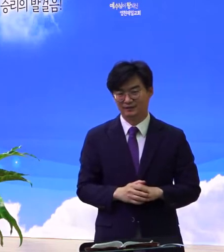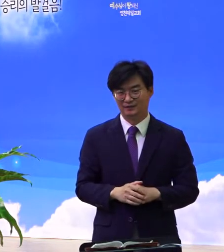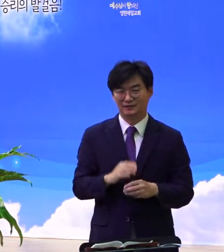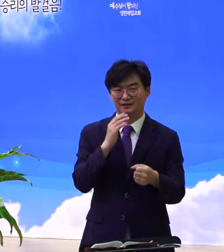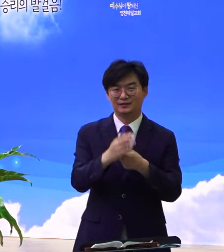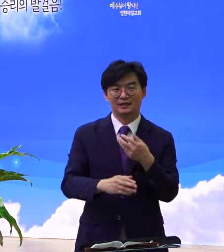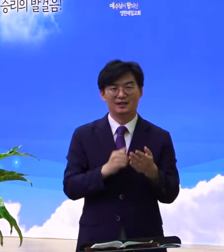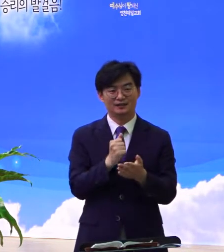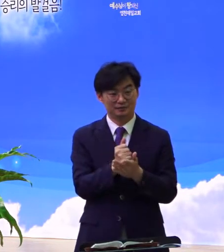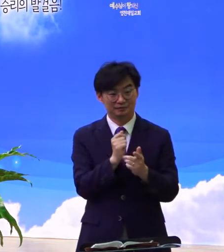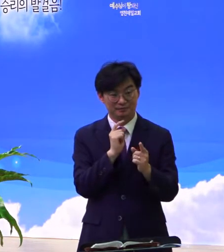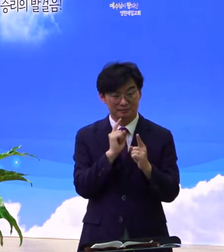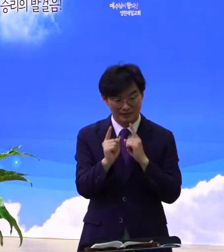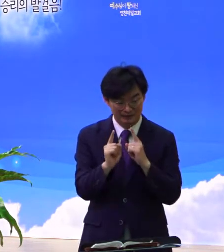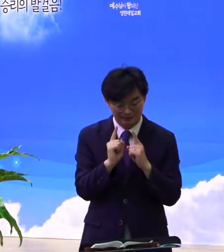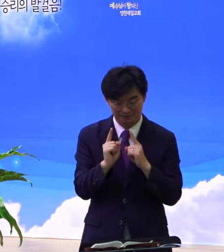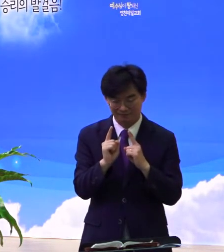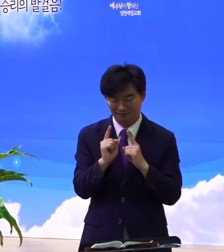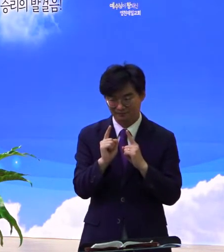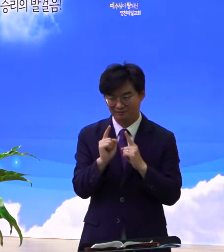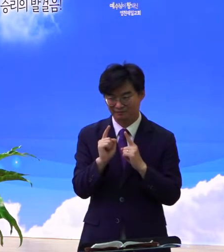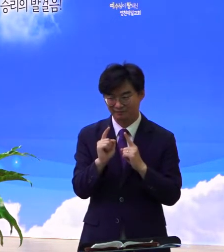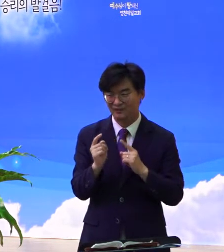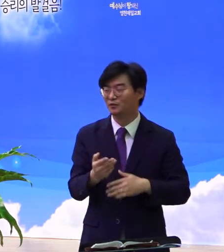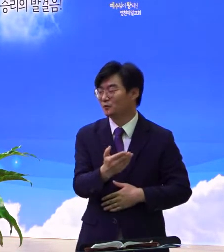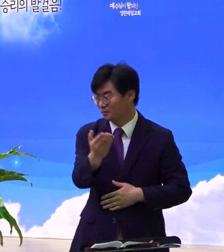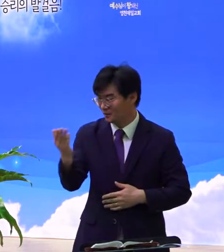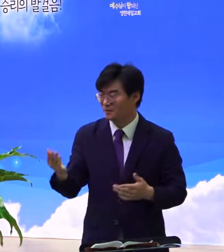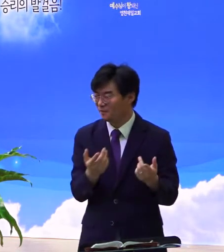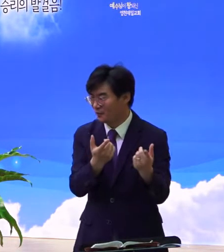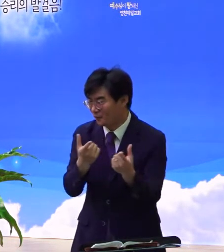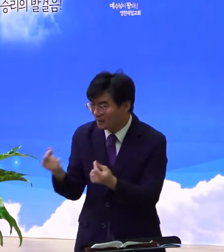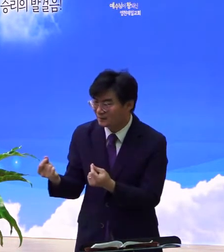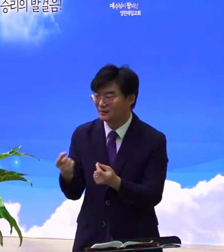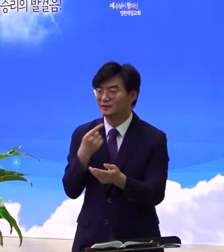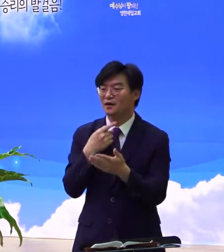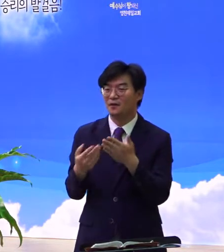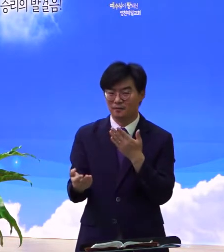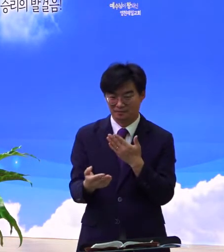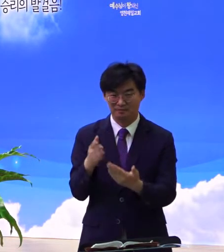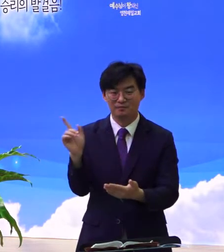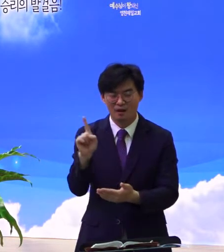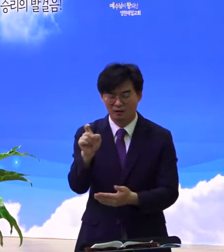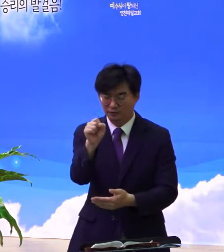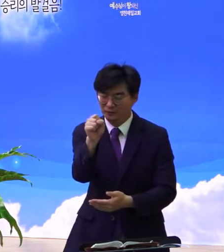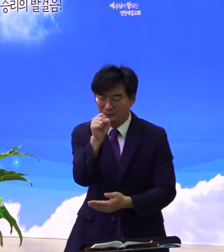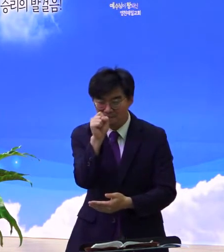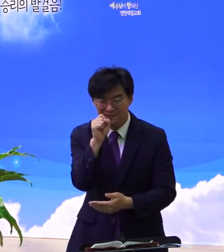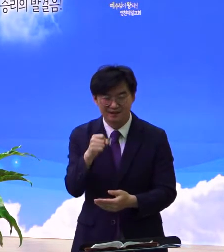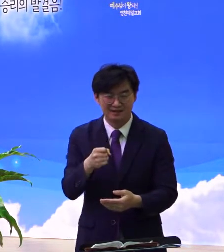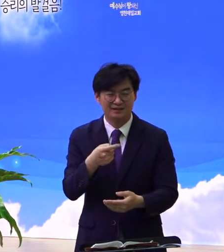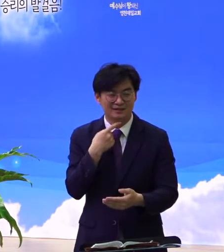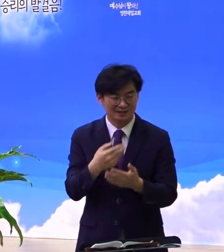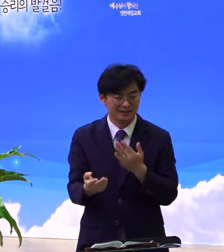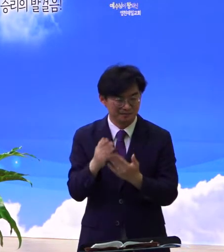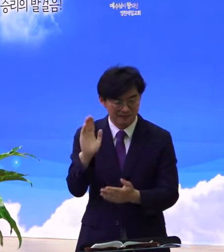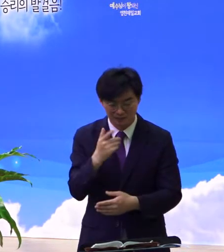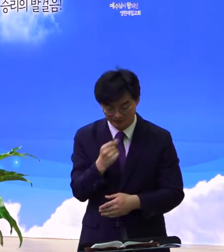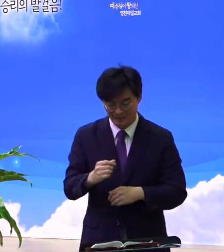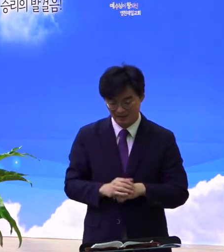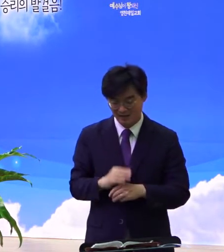하나님의 말씀이 저와 여러분에게도 이렇게 경험되기를 주님의 이름으로 축복합니다. 하나님의